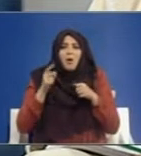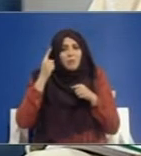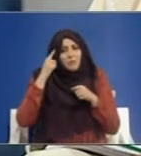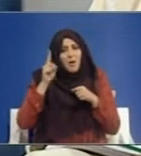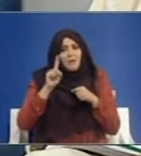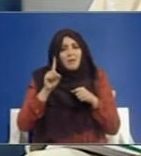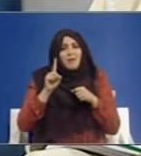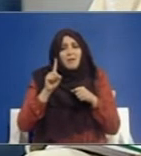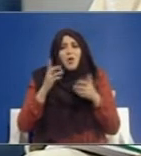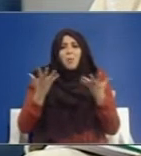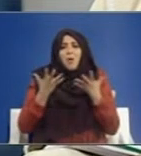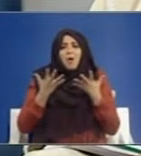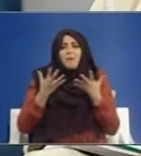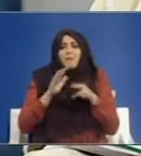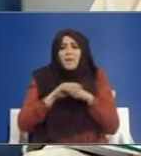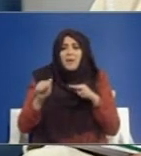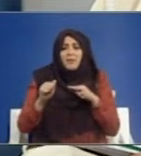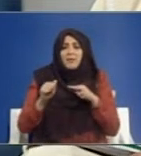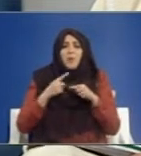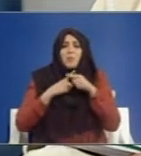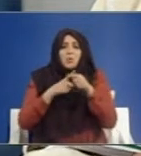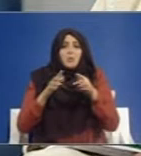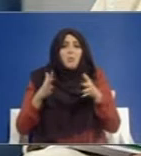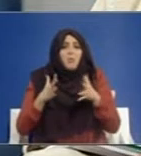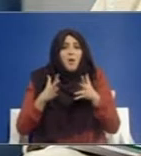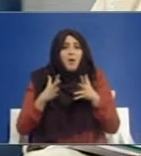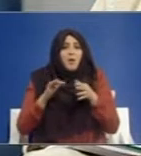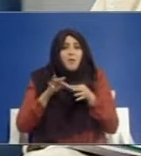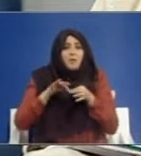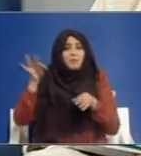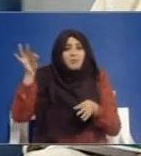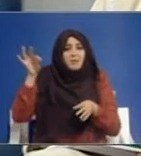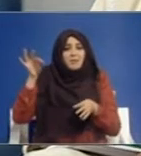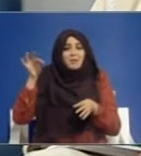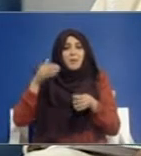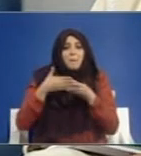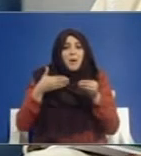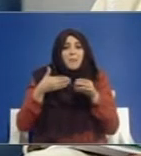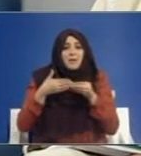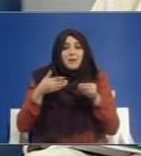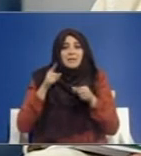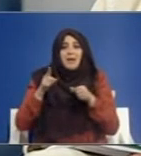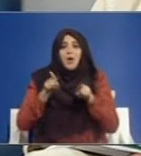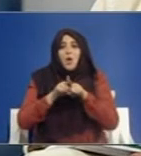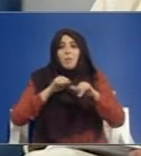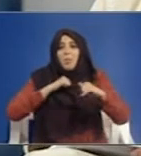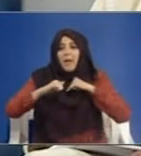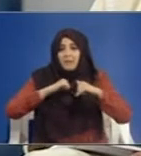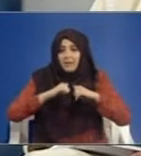ليش كيفاش نتصرف، وخفت من الناحية الثانية الورقة اللي دارها الزوج هذيك عد تعتبر تزوير.